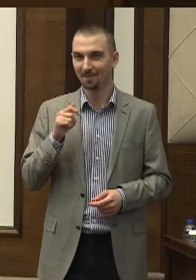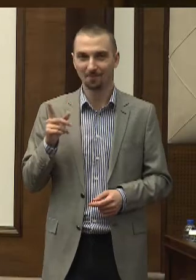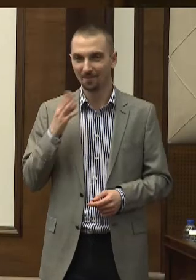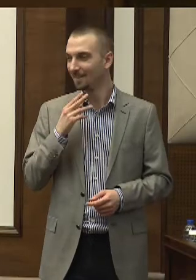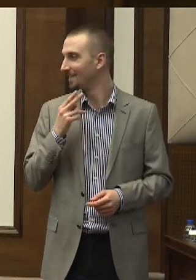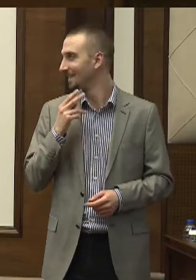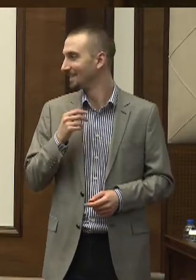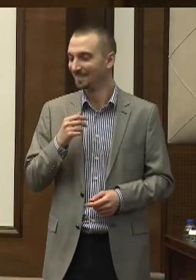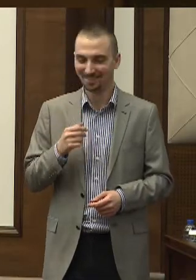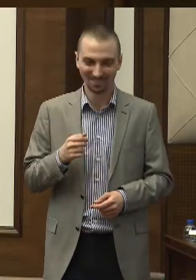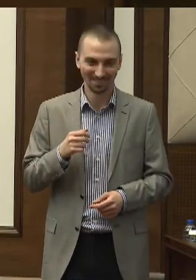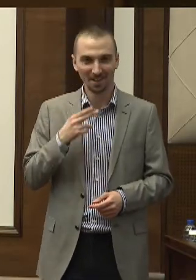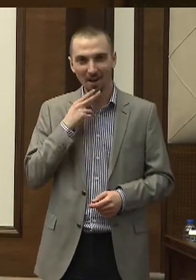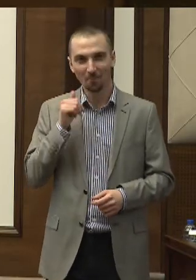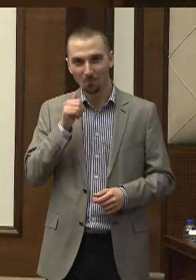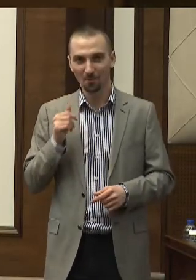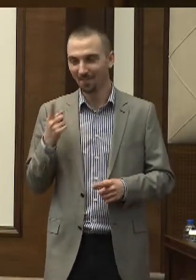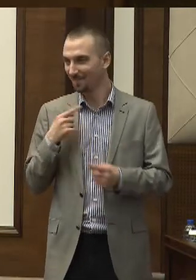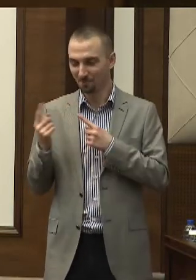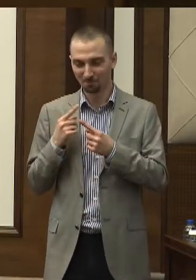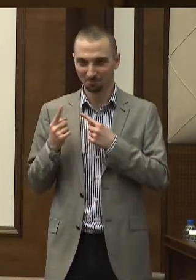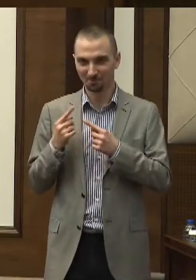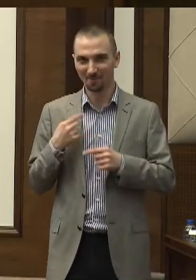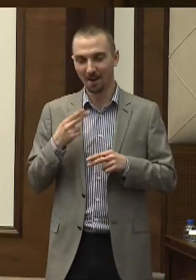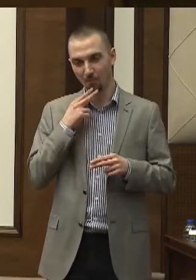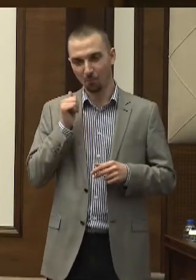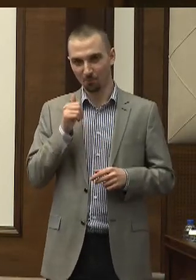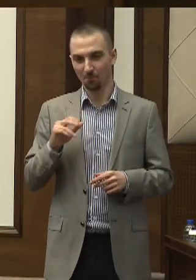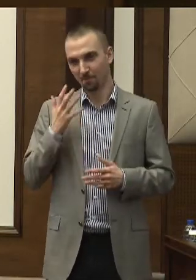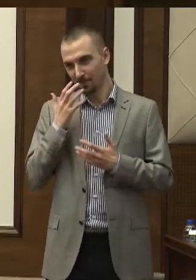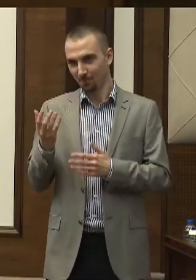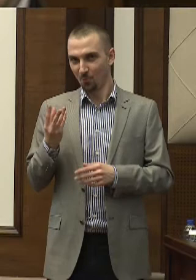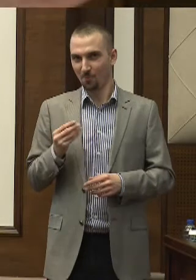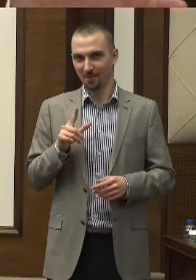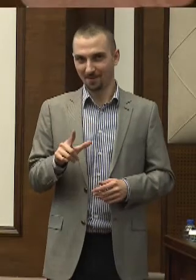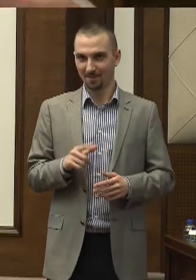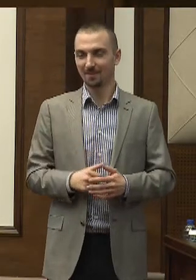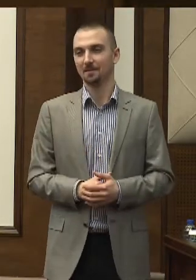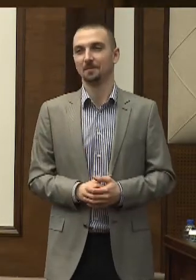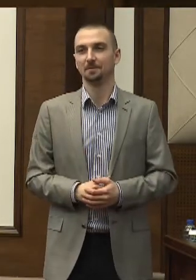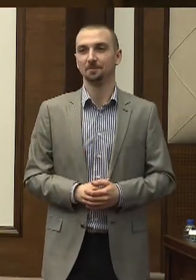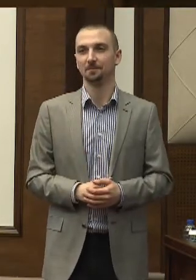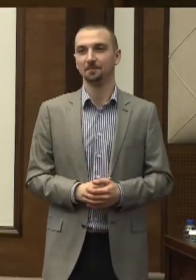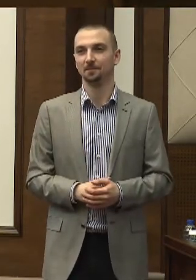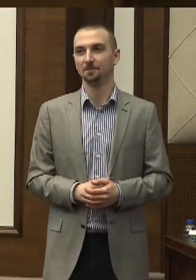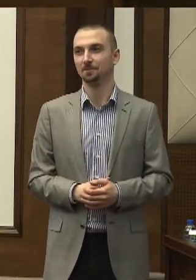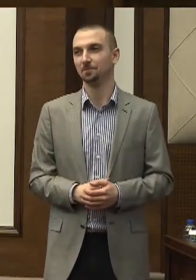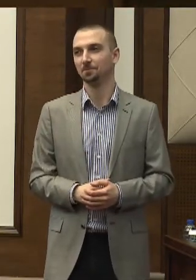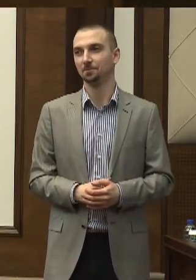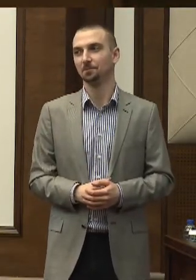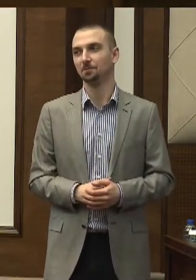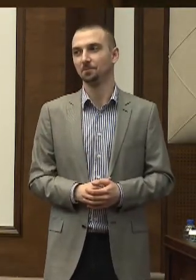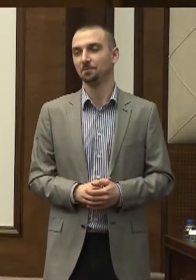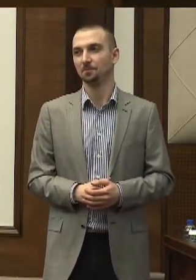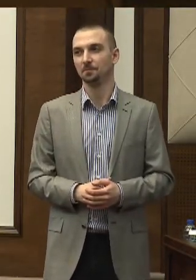dayanamam. Ben okuyacağım diyor size neler yaptığımızı, ama bundan sonra da onları ekranlarda hepimiz görelim. Biz Büyükçekmece halkıyız.